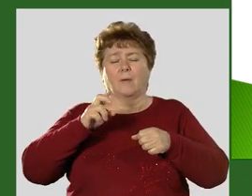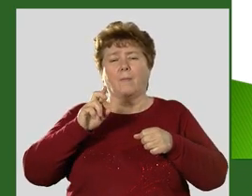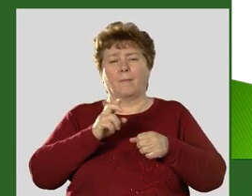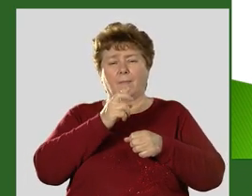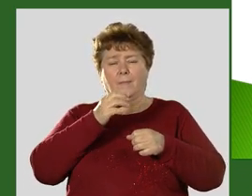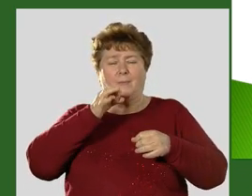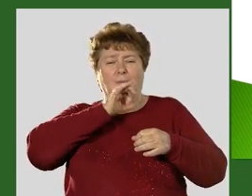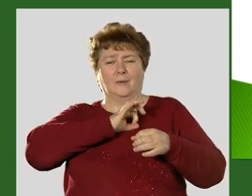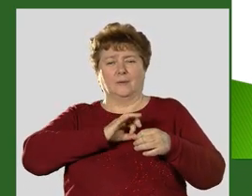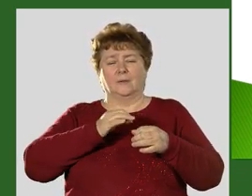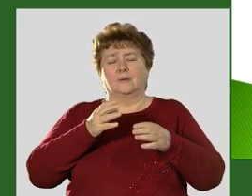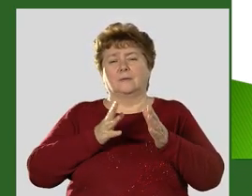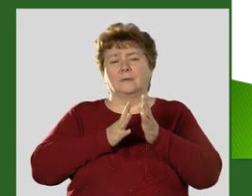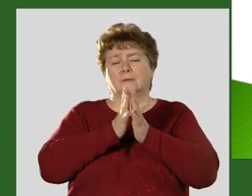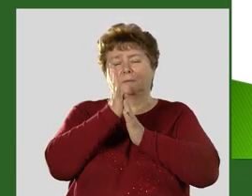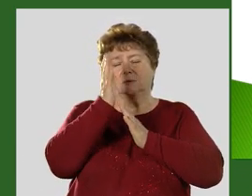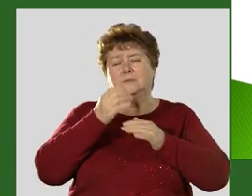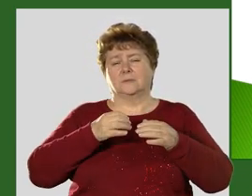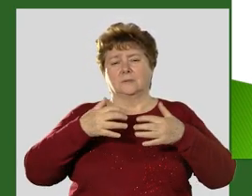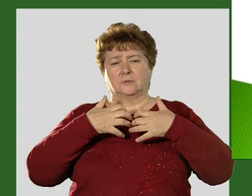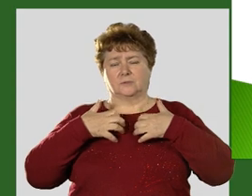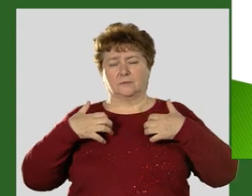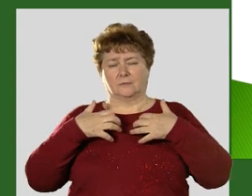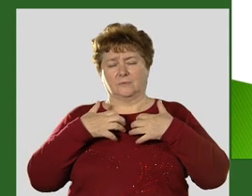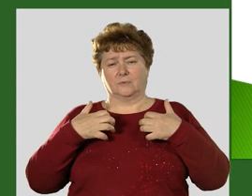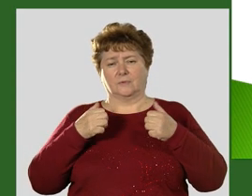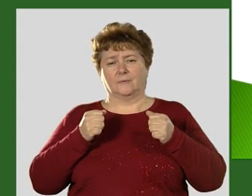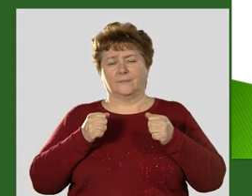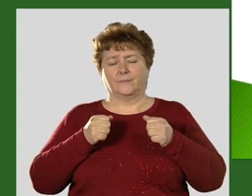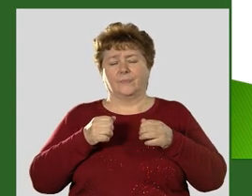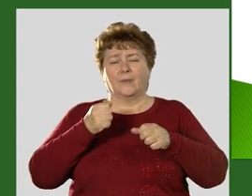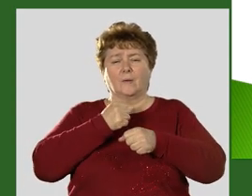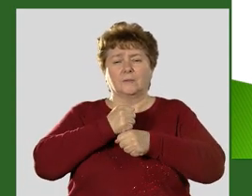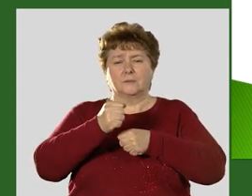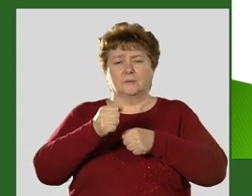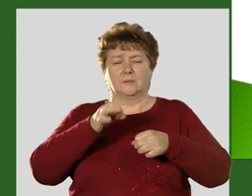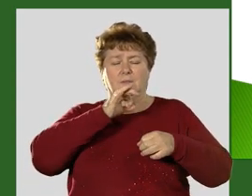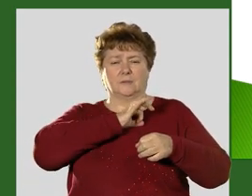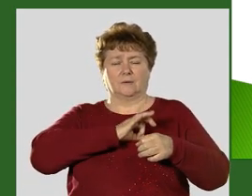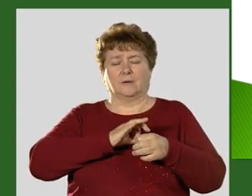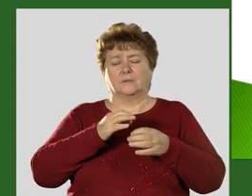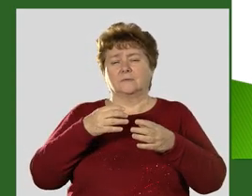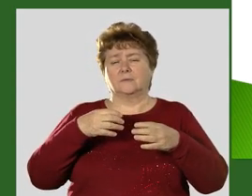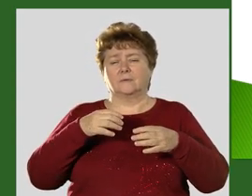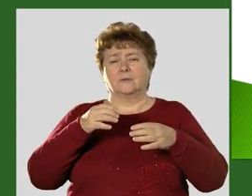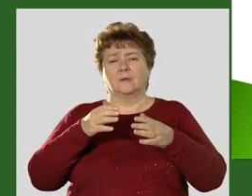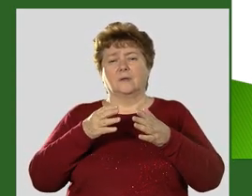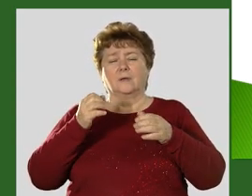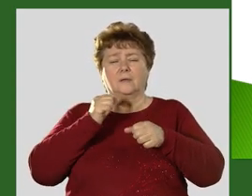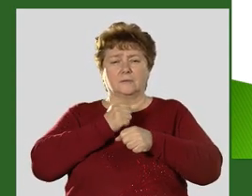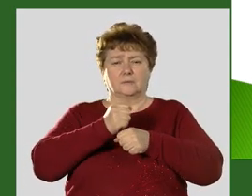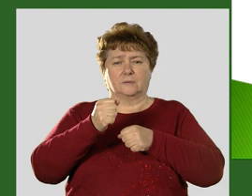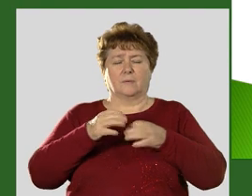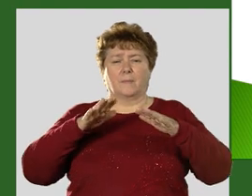биоорганических препаратов для растениеводства и животноводства. При изготовлении лекарственных препаратов используется